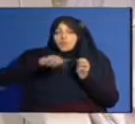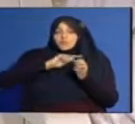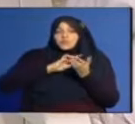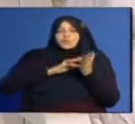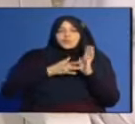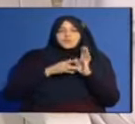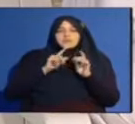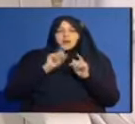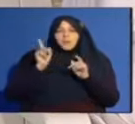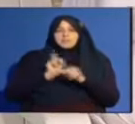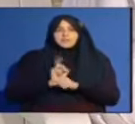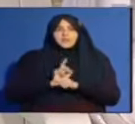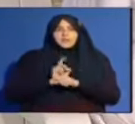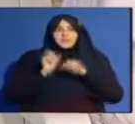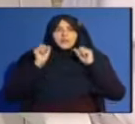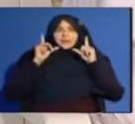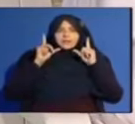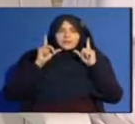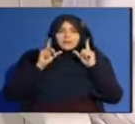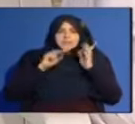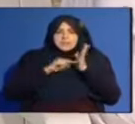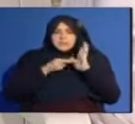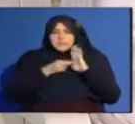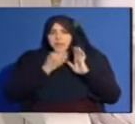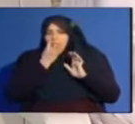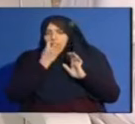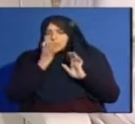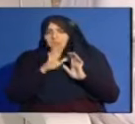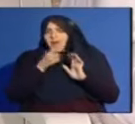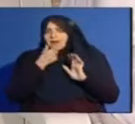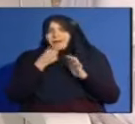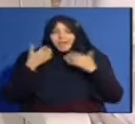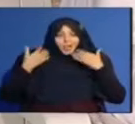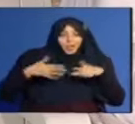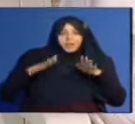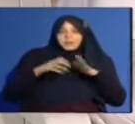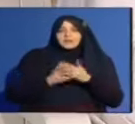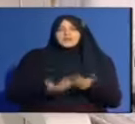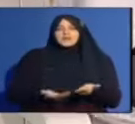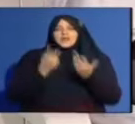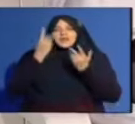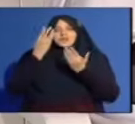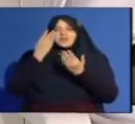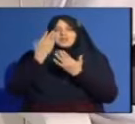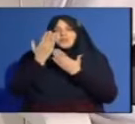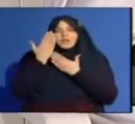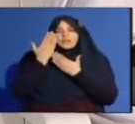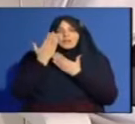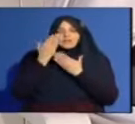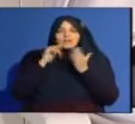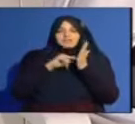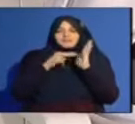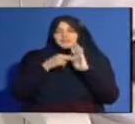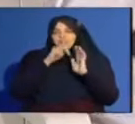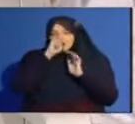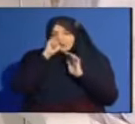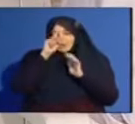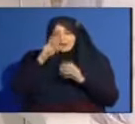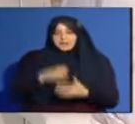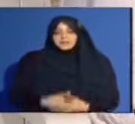من اليقظة، حالة من الحذر. نسأل الله الحفظ والصون للجميع إن شاء الله.